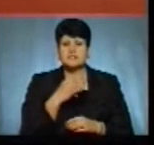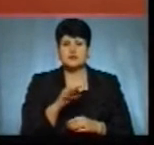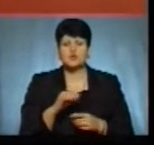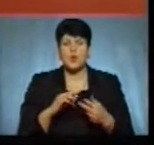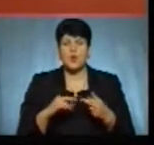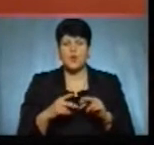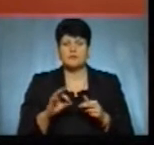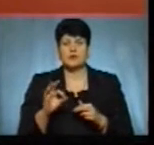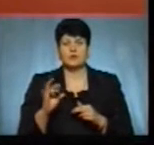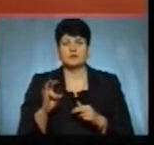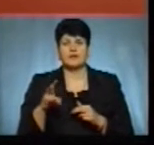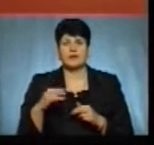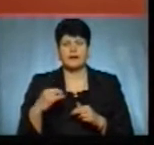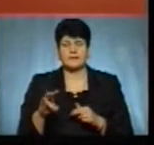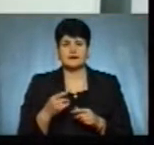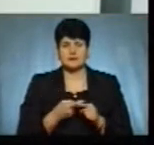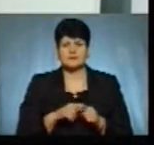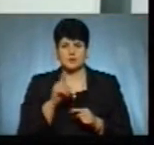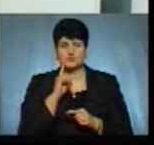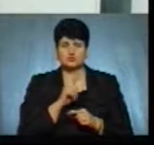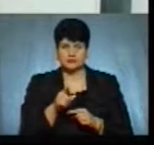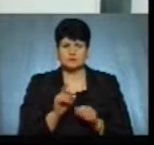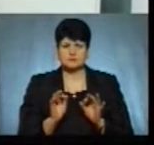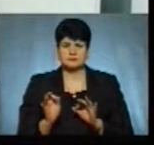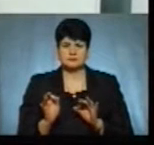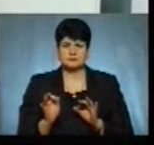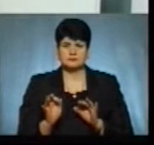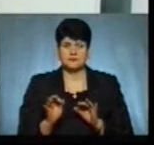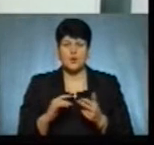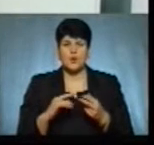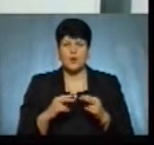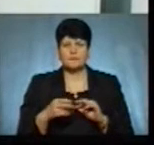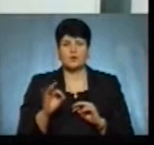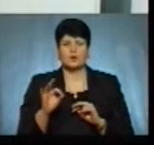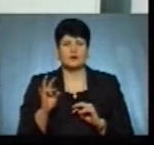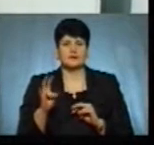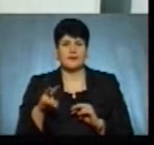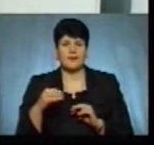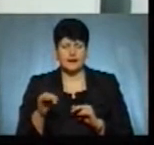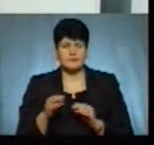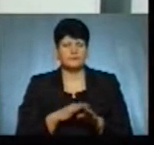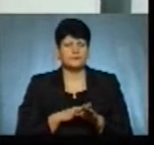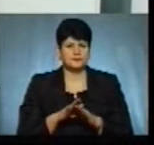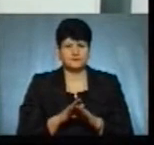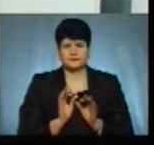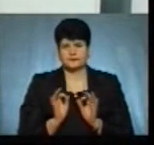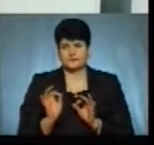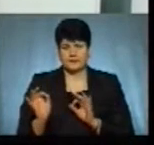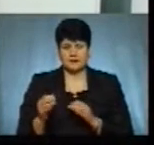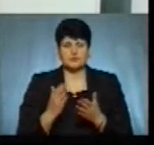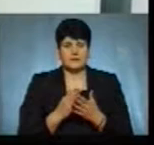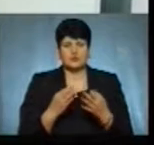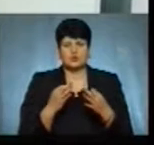– це зручно, але чи це безпечно? Обмін онлайн – це абсолютно безпечно. Якщо ви маєте доступ